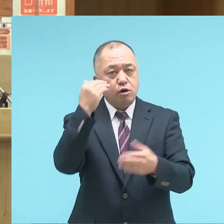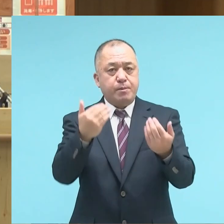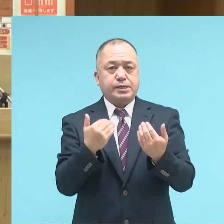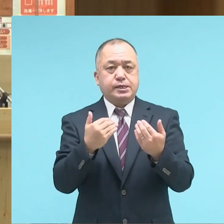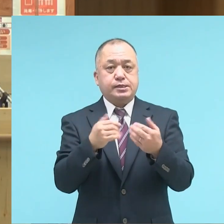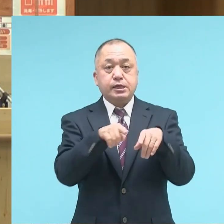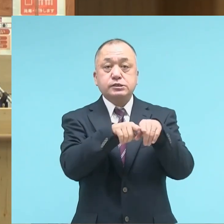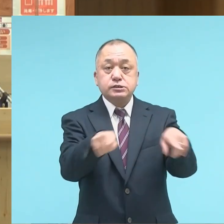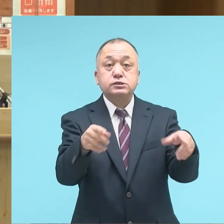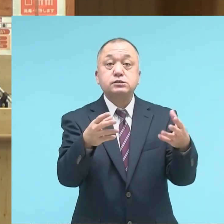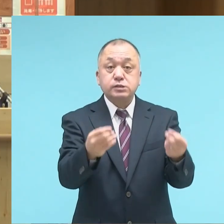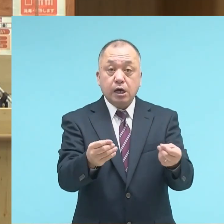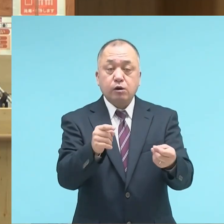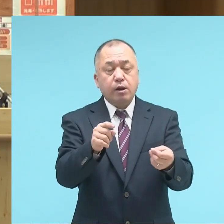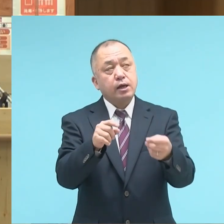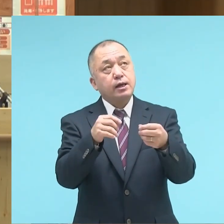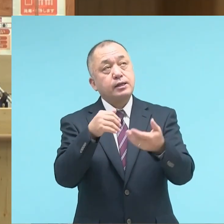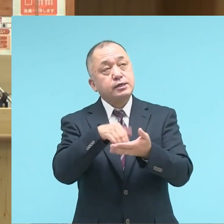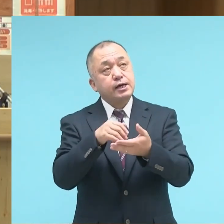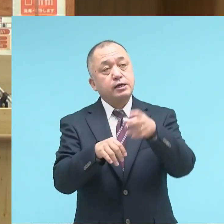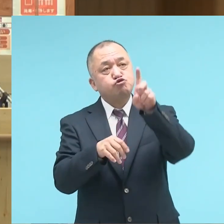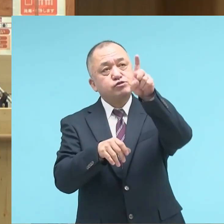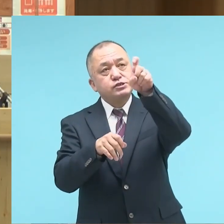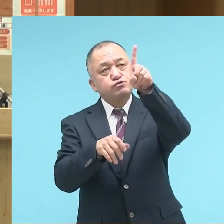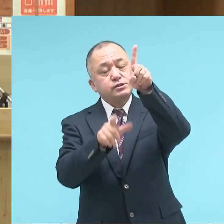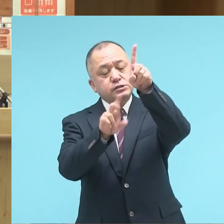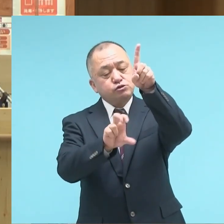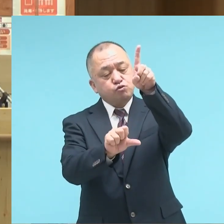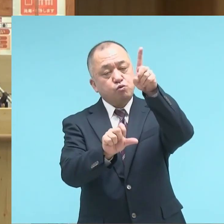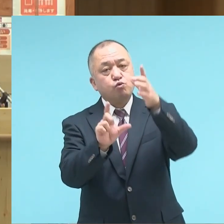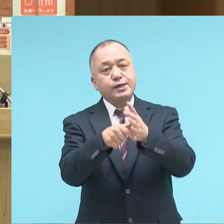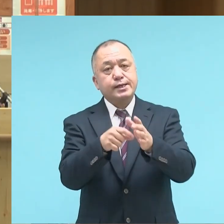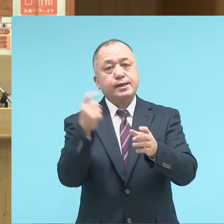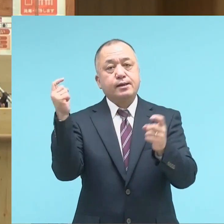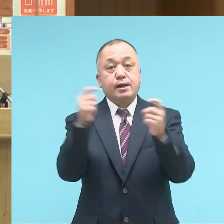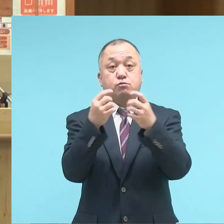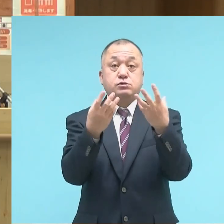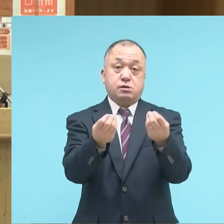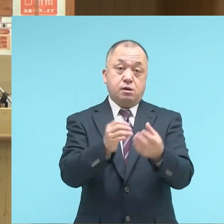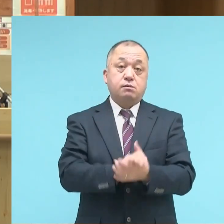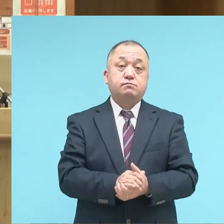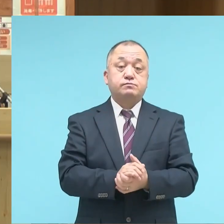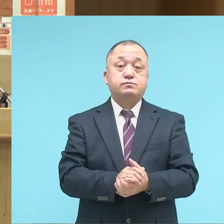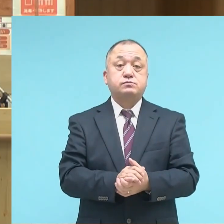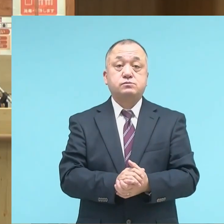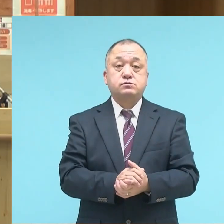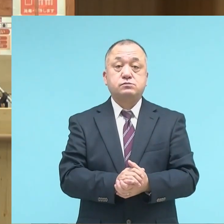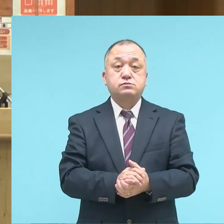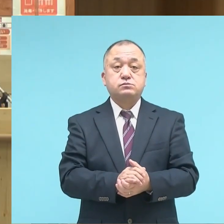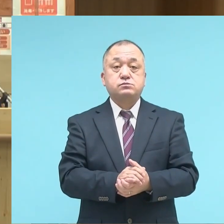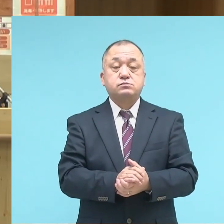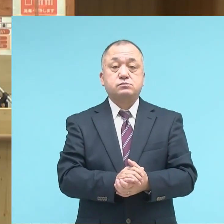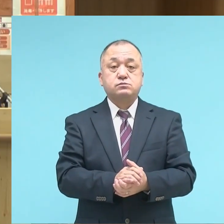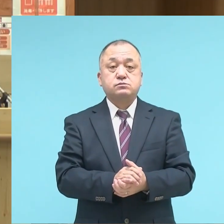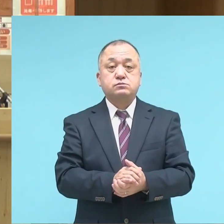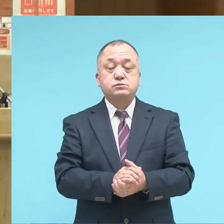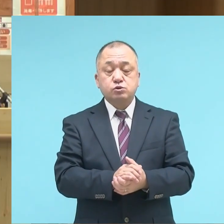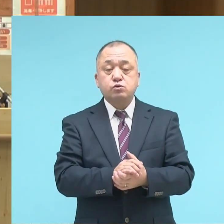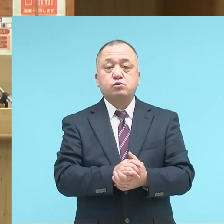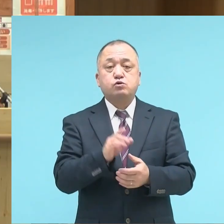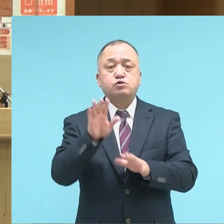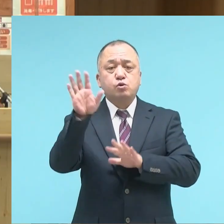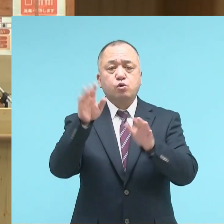25日だと思いますが、検討してたんですね。ですから、そういった状況の中で話が進んでいったということ